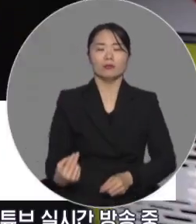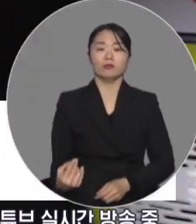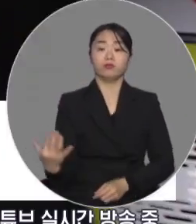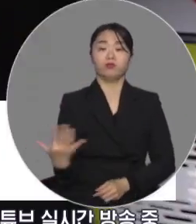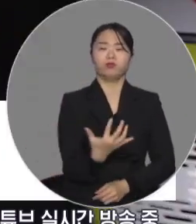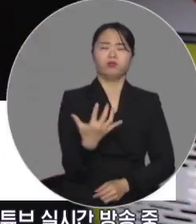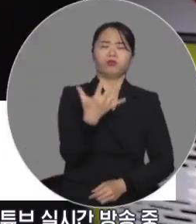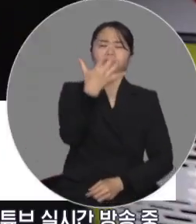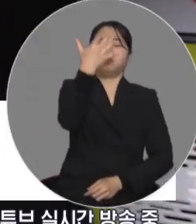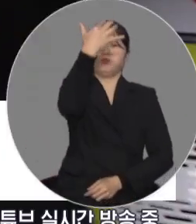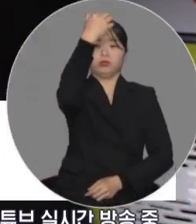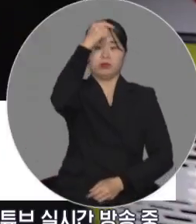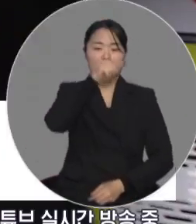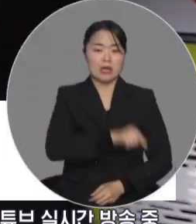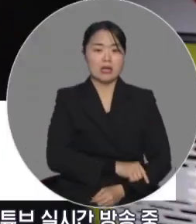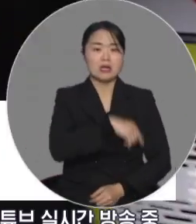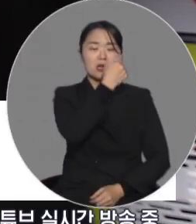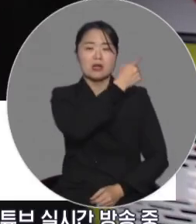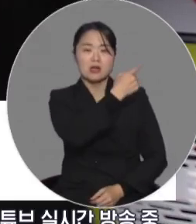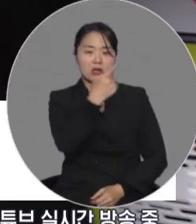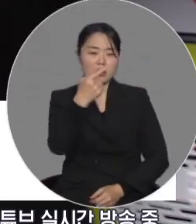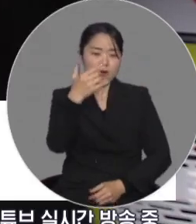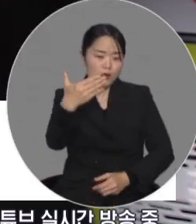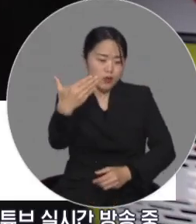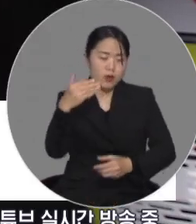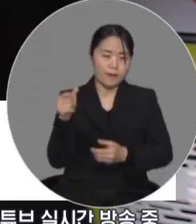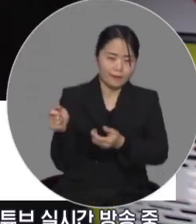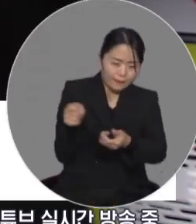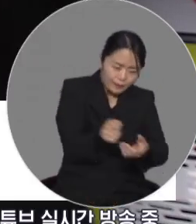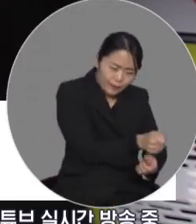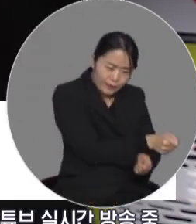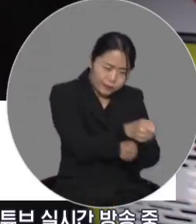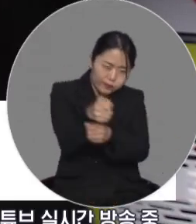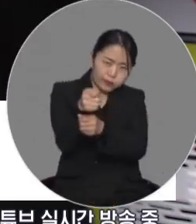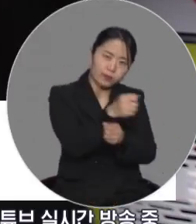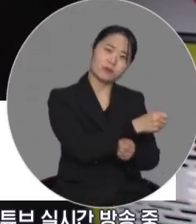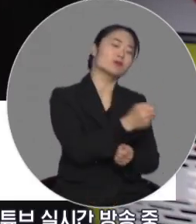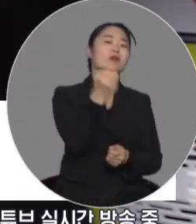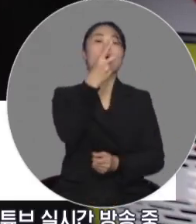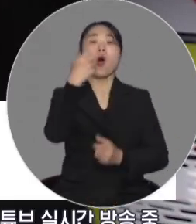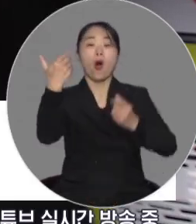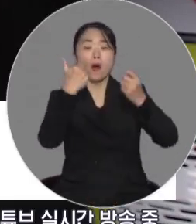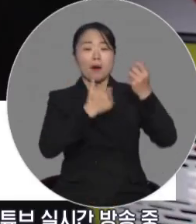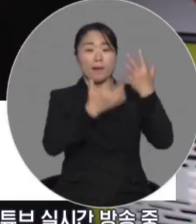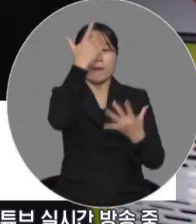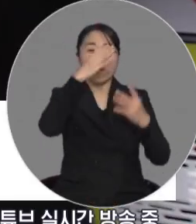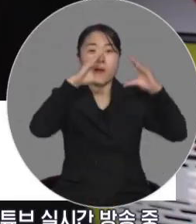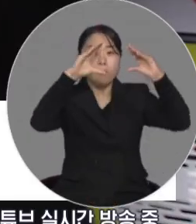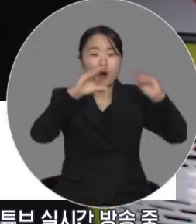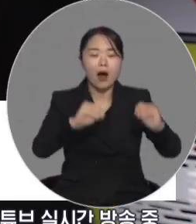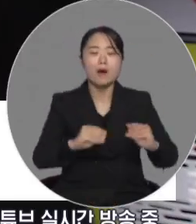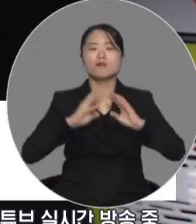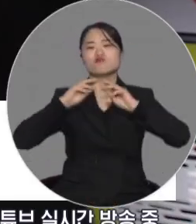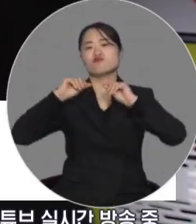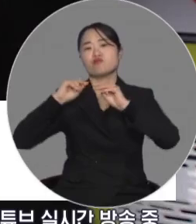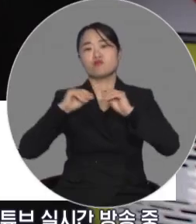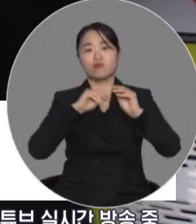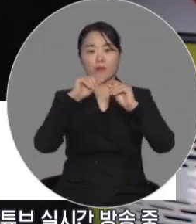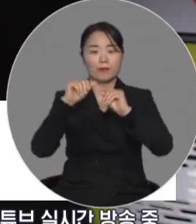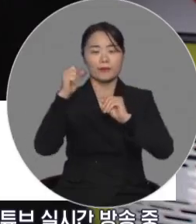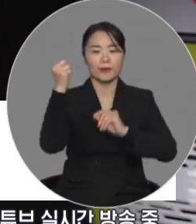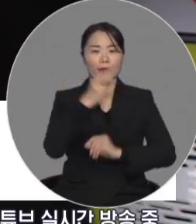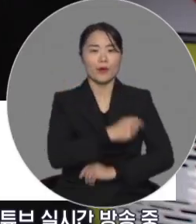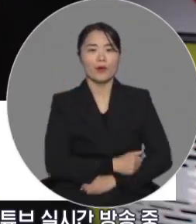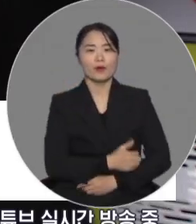꼭 현장에는 소화기와 그리고 이 불이 발생했을 때 끌 수 있는 건조한 모래 그리고 먼저 화재를 감시할 수